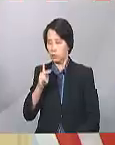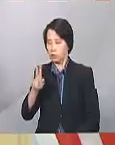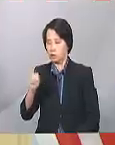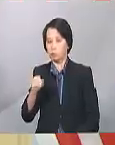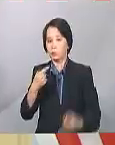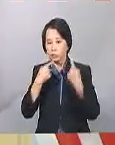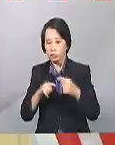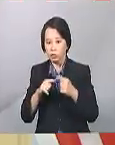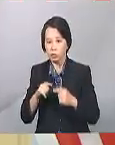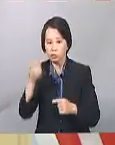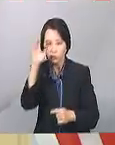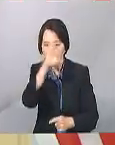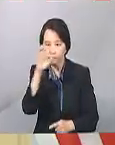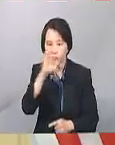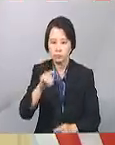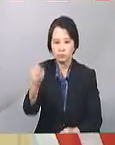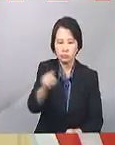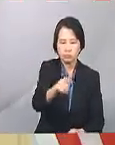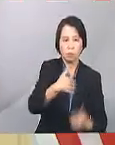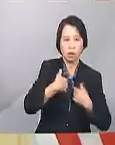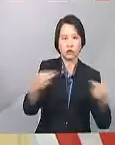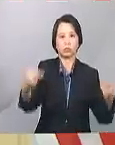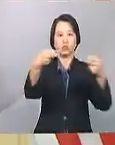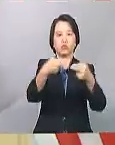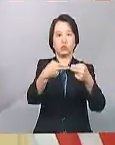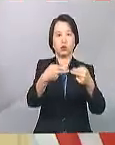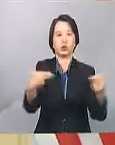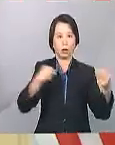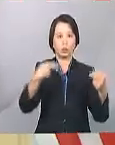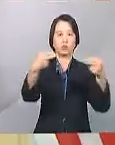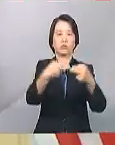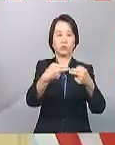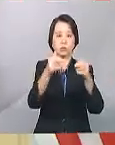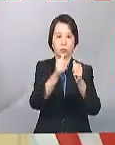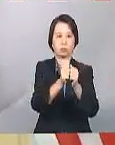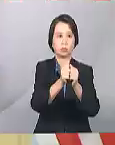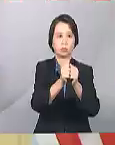sedang mengesan mereka yang mempunyai hubungan, ada kontak dengan